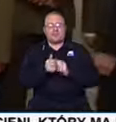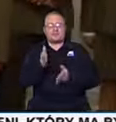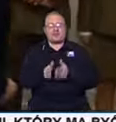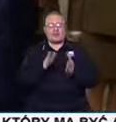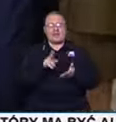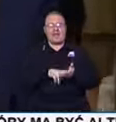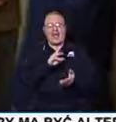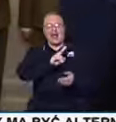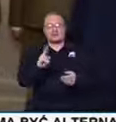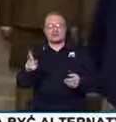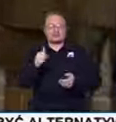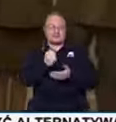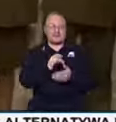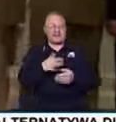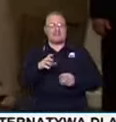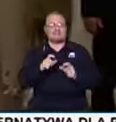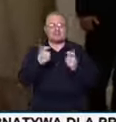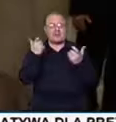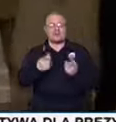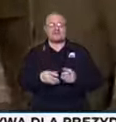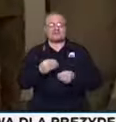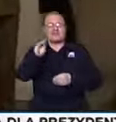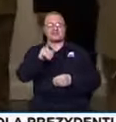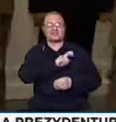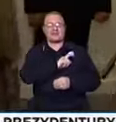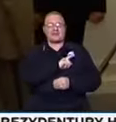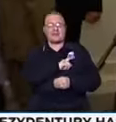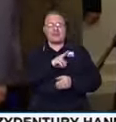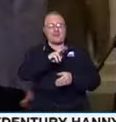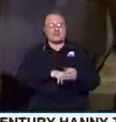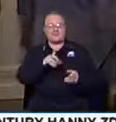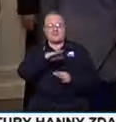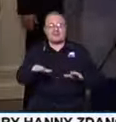każdą ewentualność i nieprzypadkowo zwiększa się liczba patroli policji w miejscach publicznych.